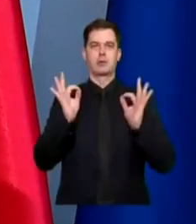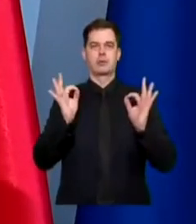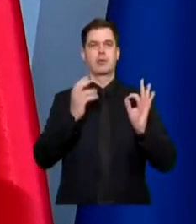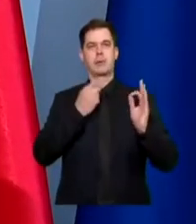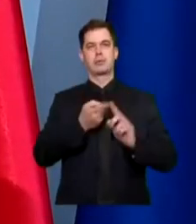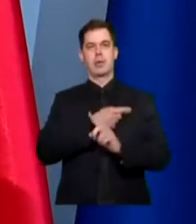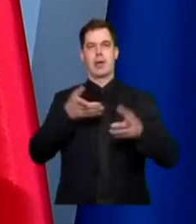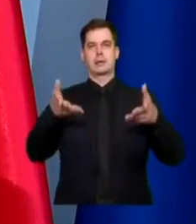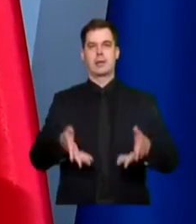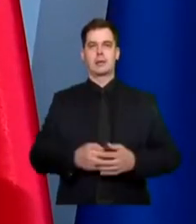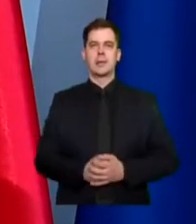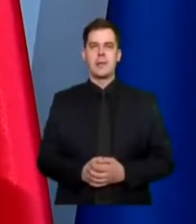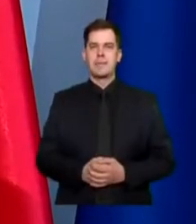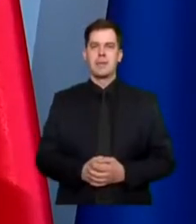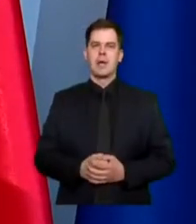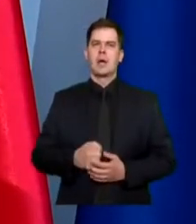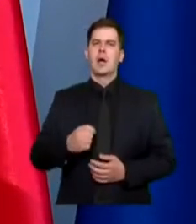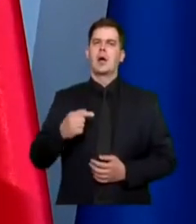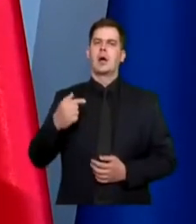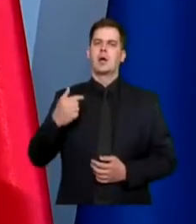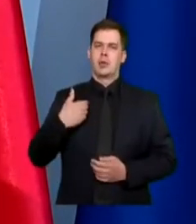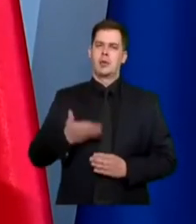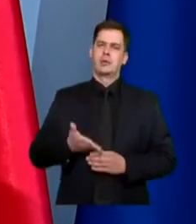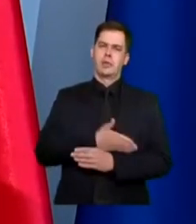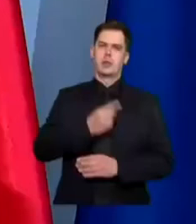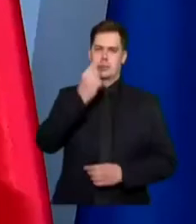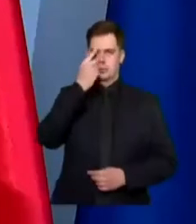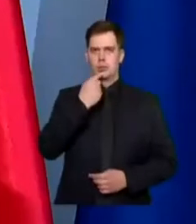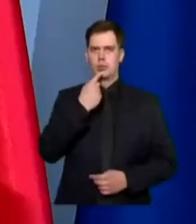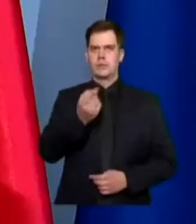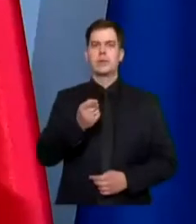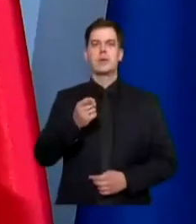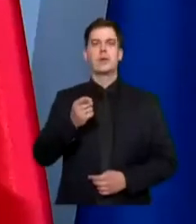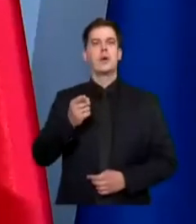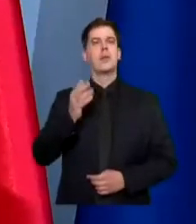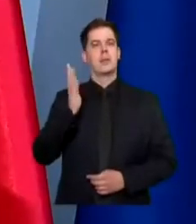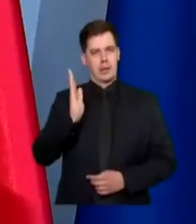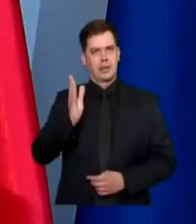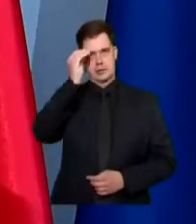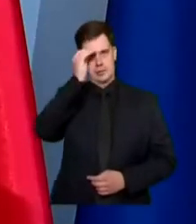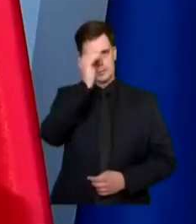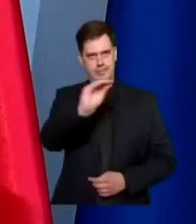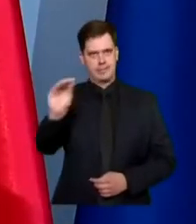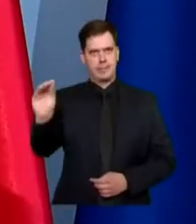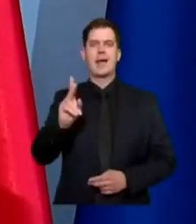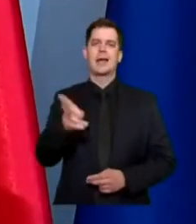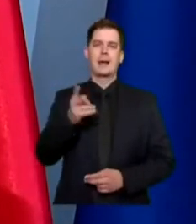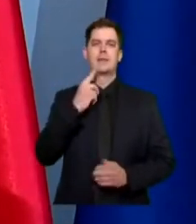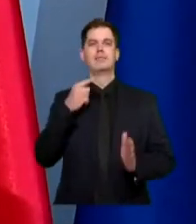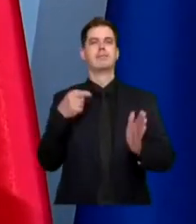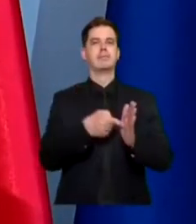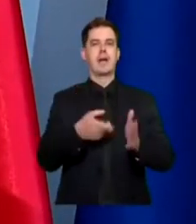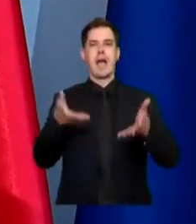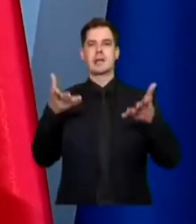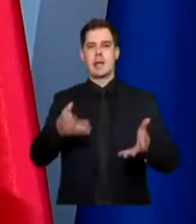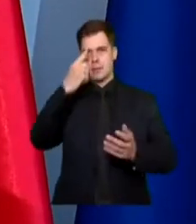egzaminu. Mówiliśmy o tym, że dużym wyprzedzeniem poinformujemy, kiedy egzaminy